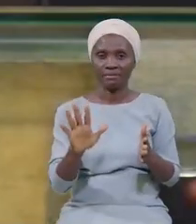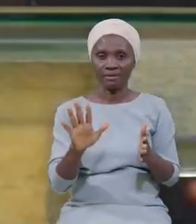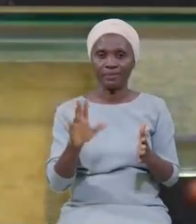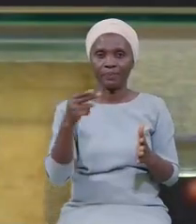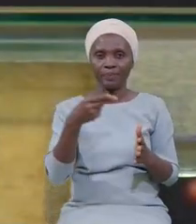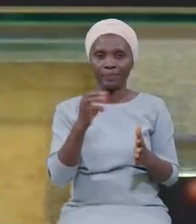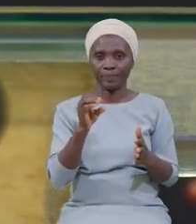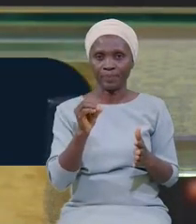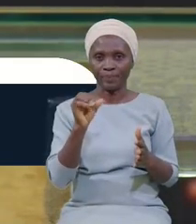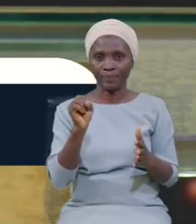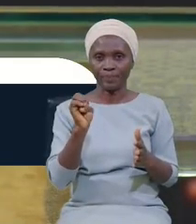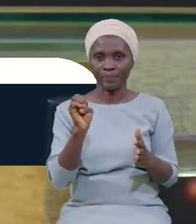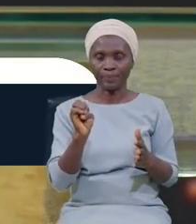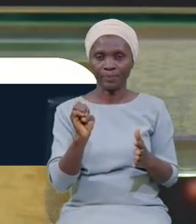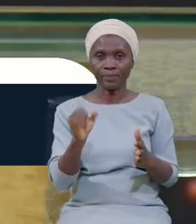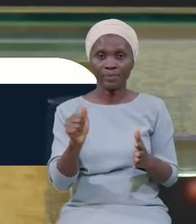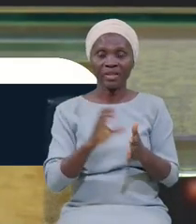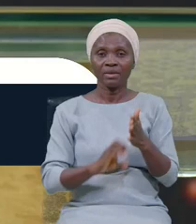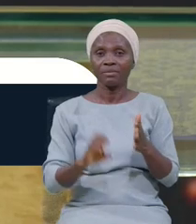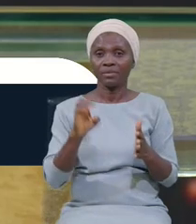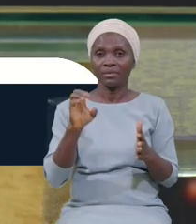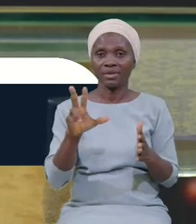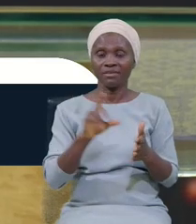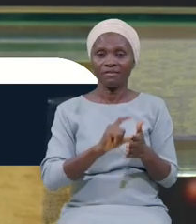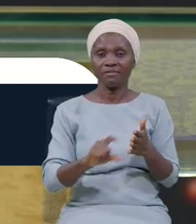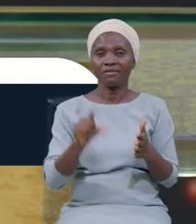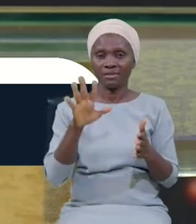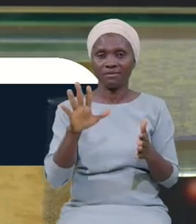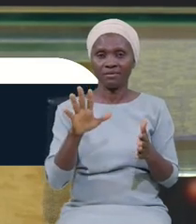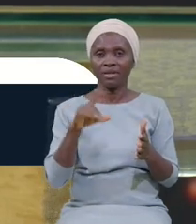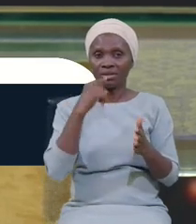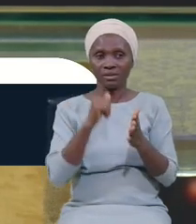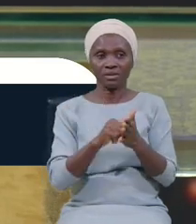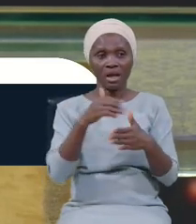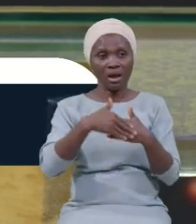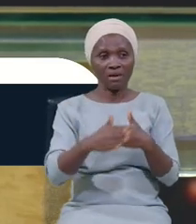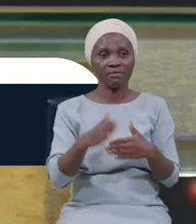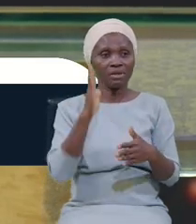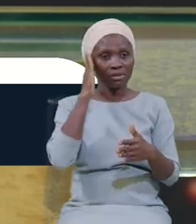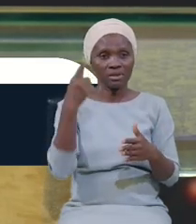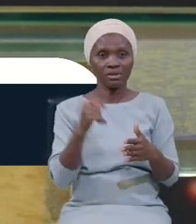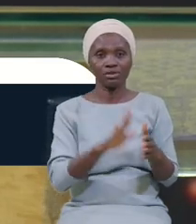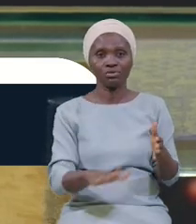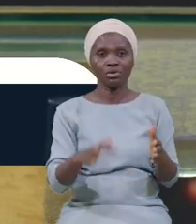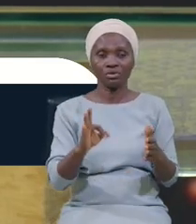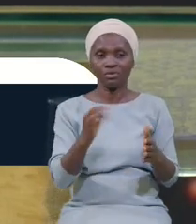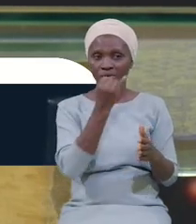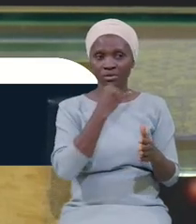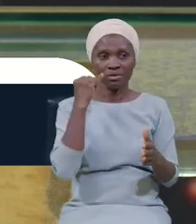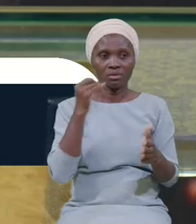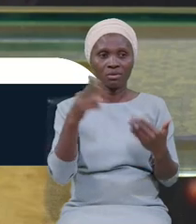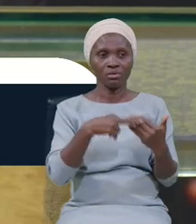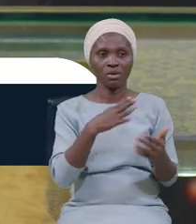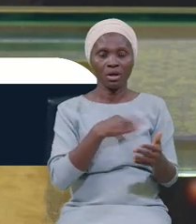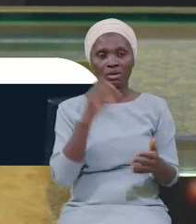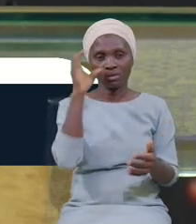Osée chapitre 3, le verset 5 qui dit: après